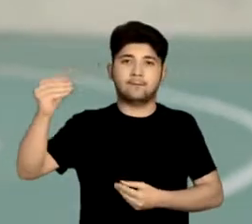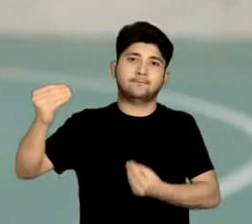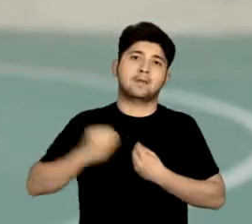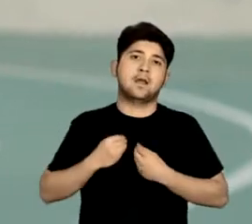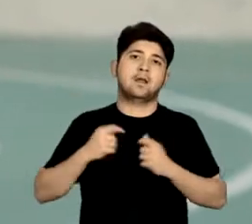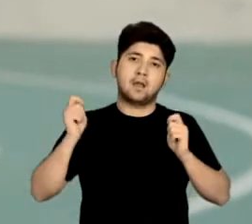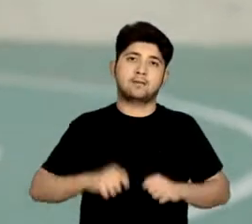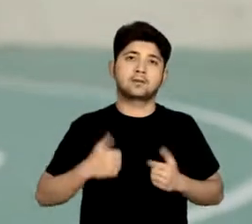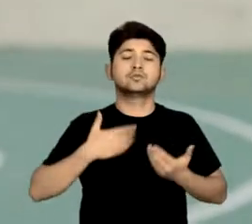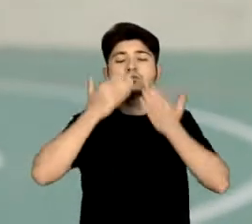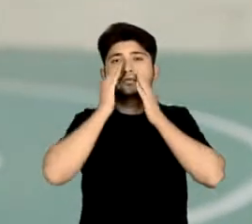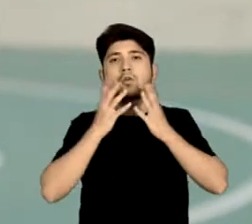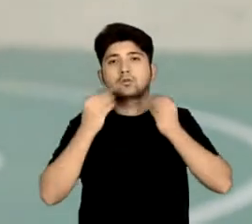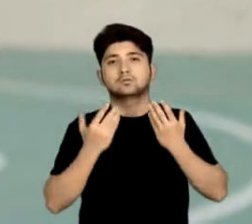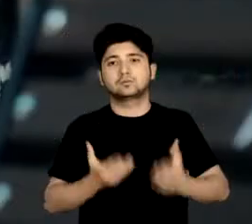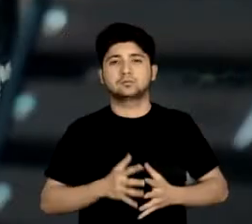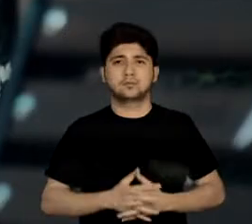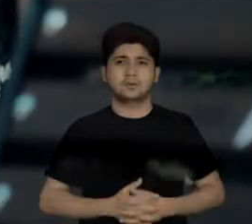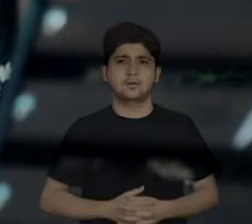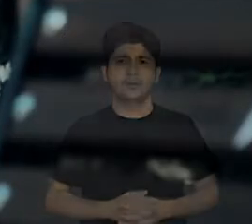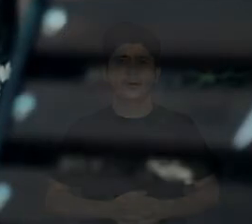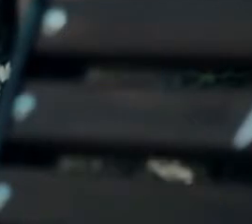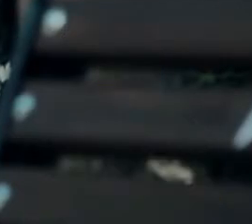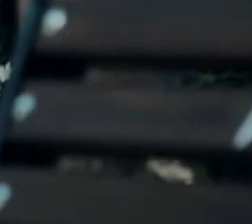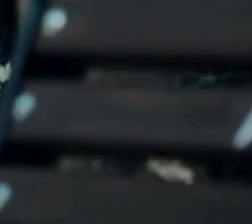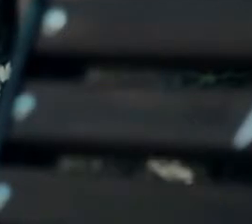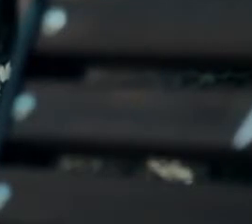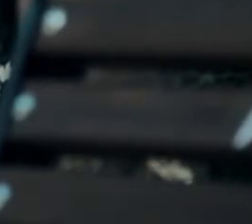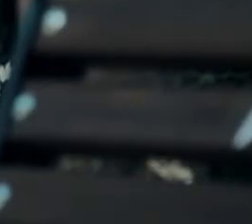bize onunla nasip etti Rabbim, şükürler olsun.